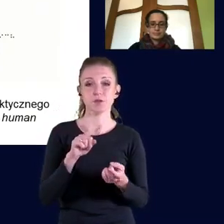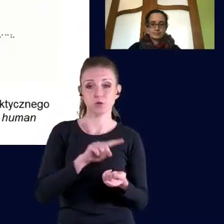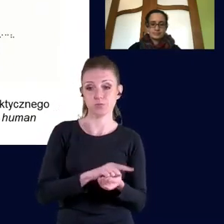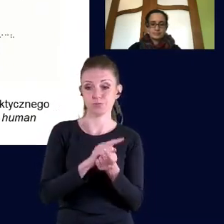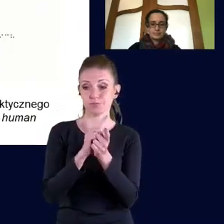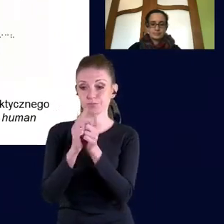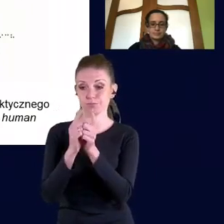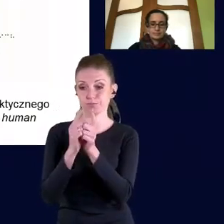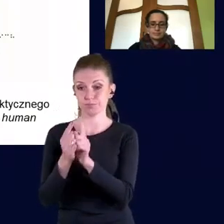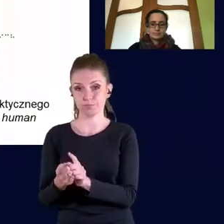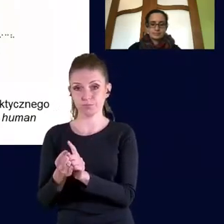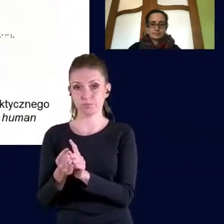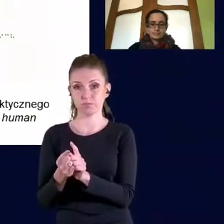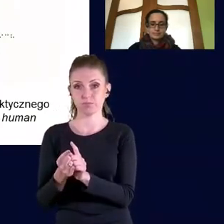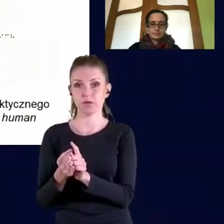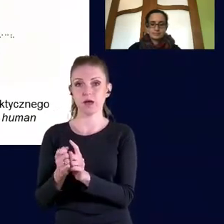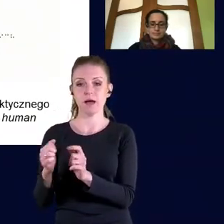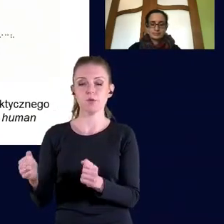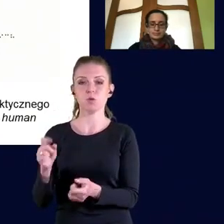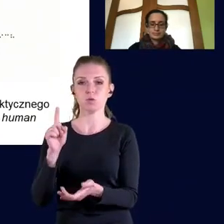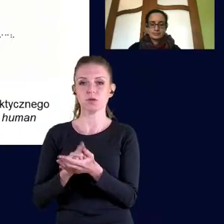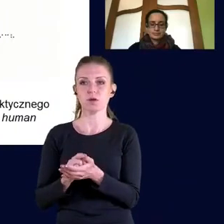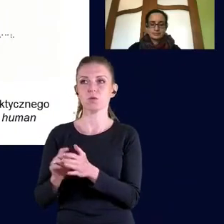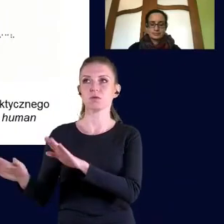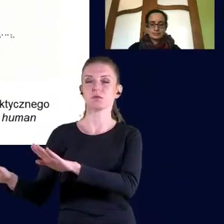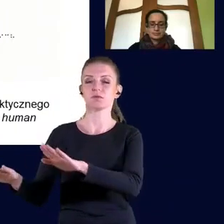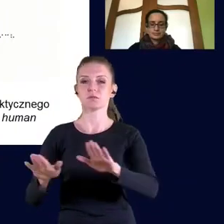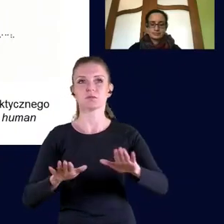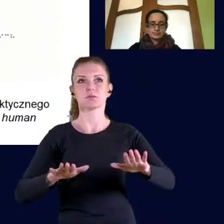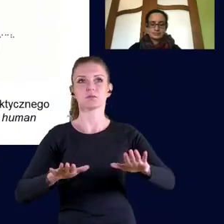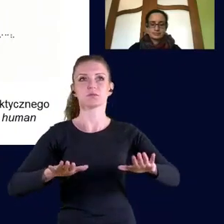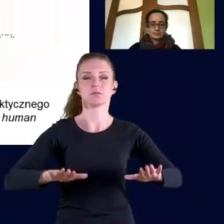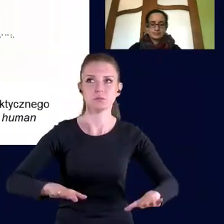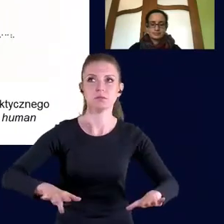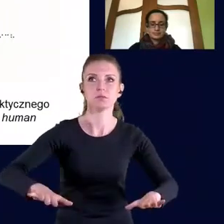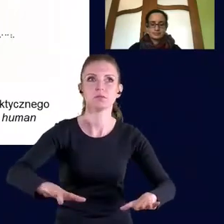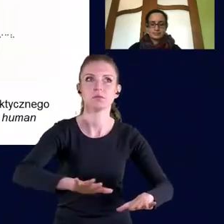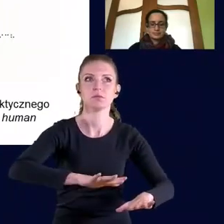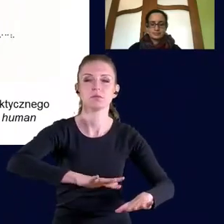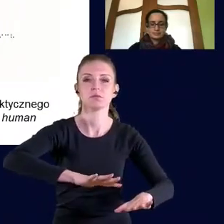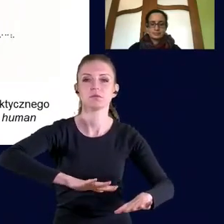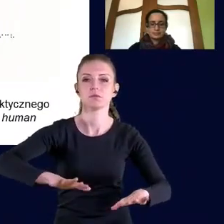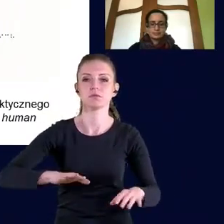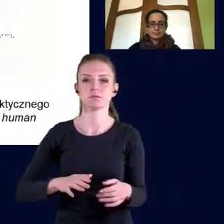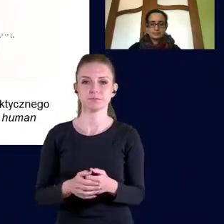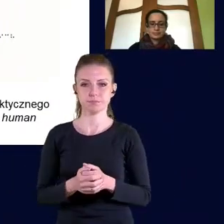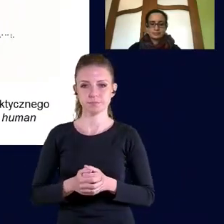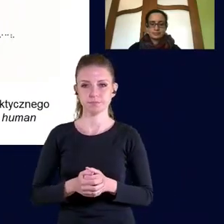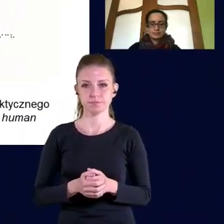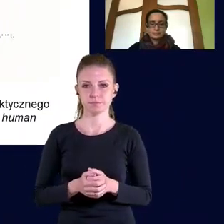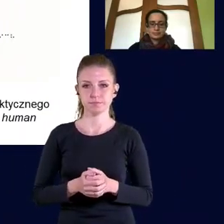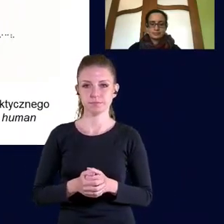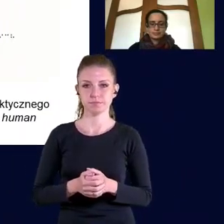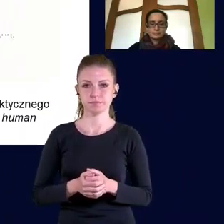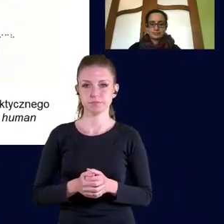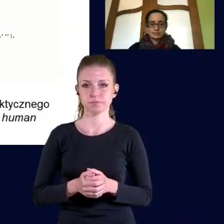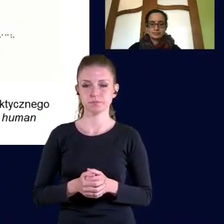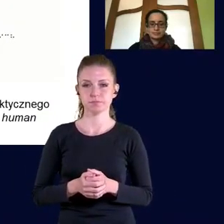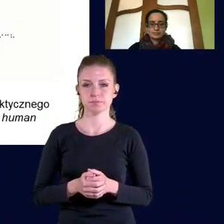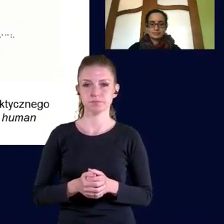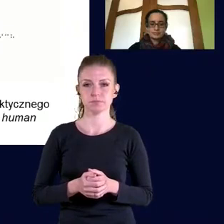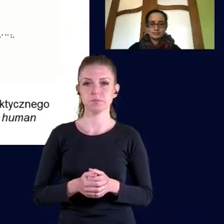było zmieścić przed nimi tak żeby mogły swobodnie z nich korzystać tak żeby Zwróciła się i